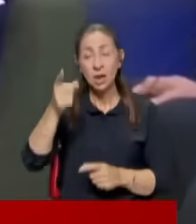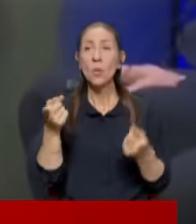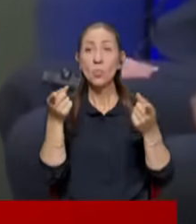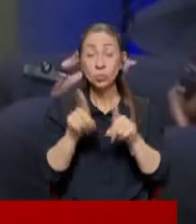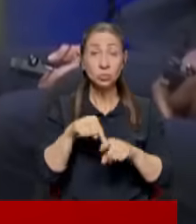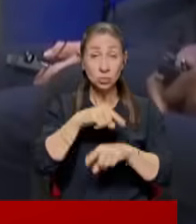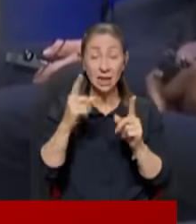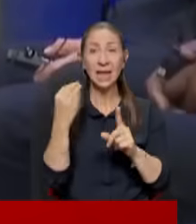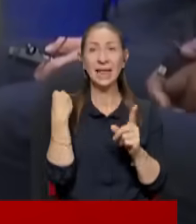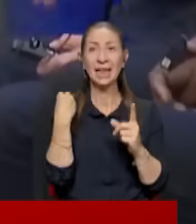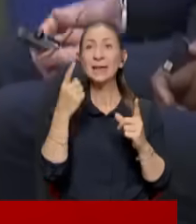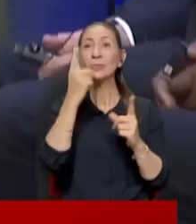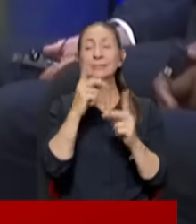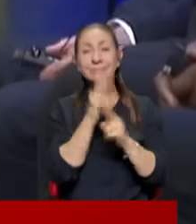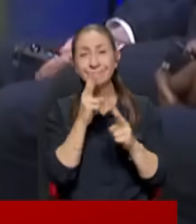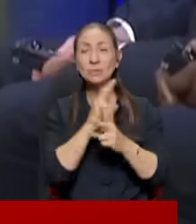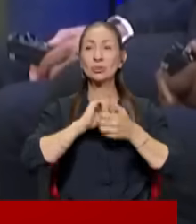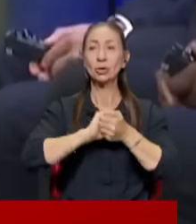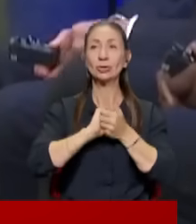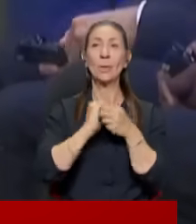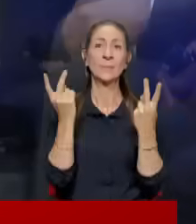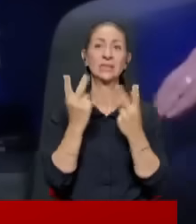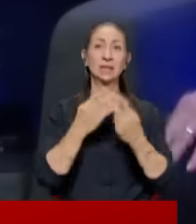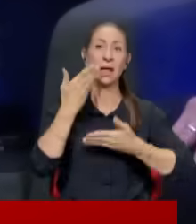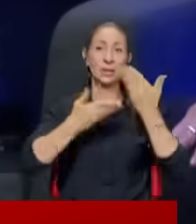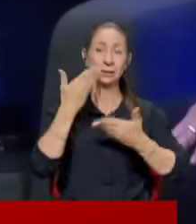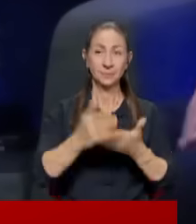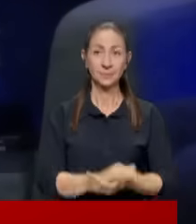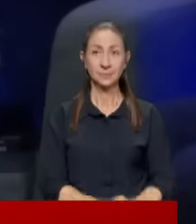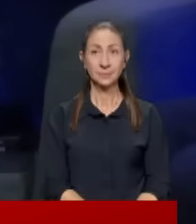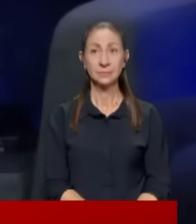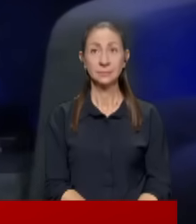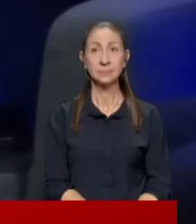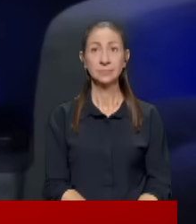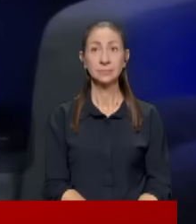sinyali verildi. Tebessüm ve dostluk mesajları eksik olmadı. Sayın Başkan,